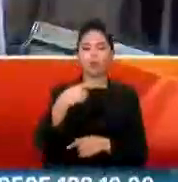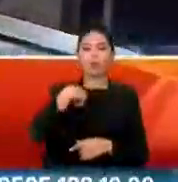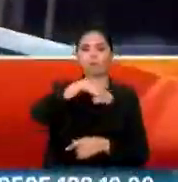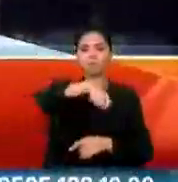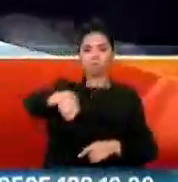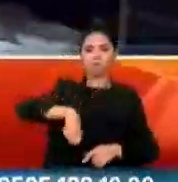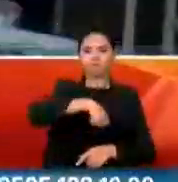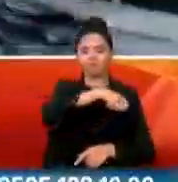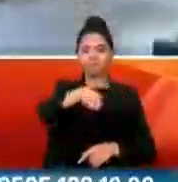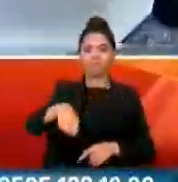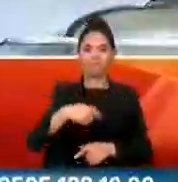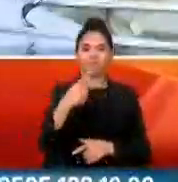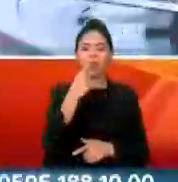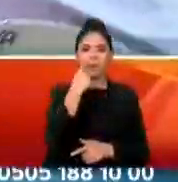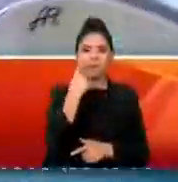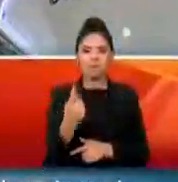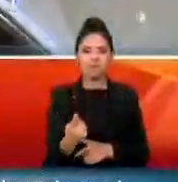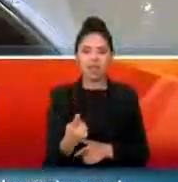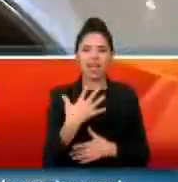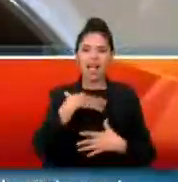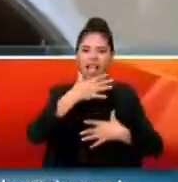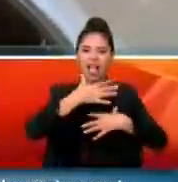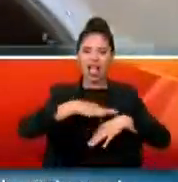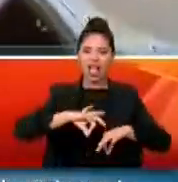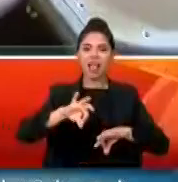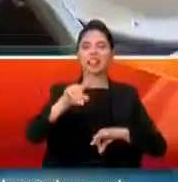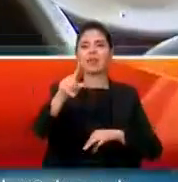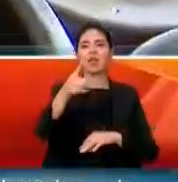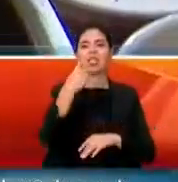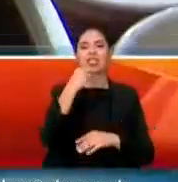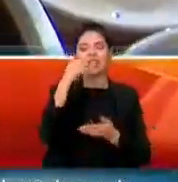mis gibi dumanı üstünde aşuremizi hazırladık. Süsleyip